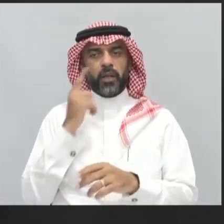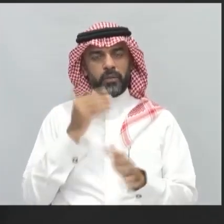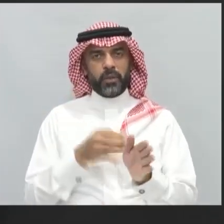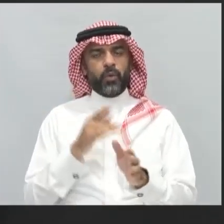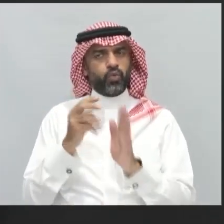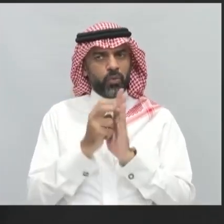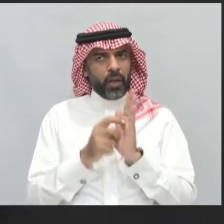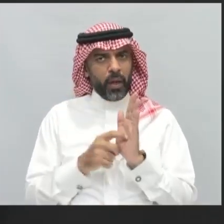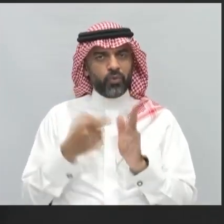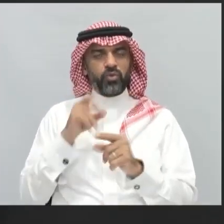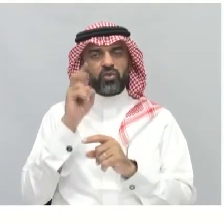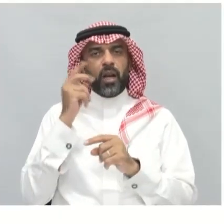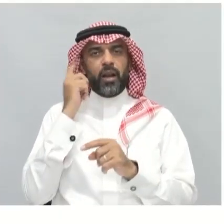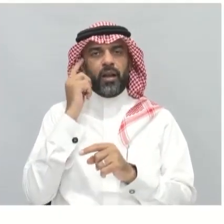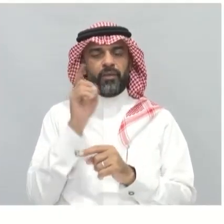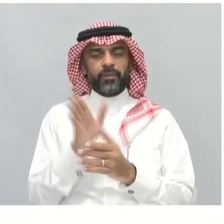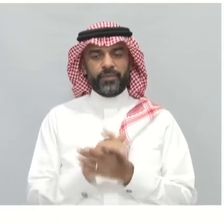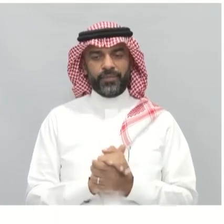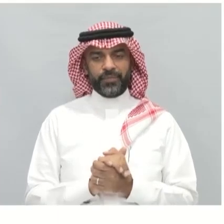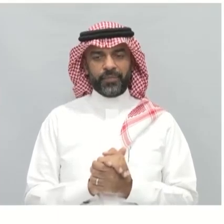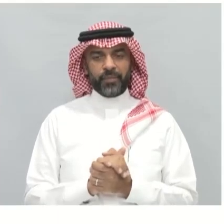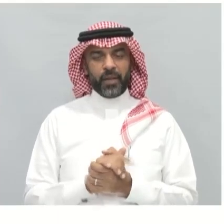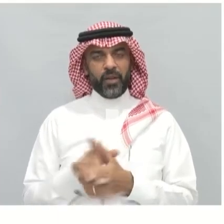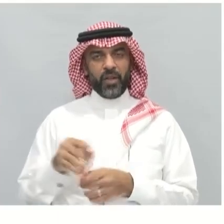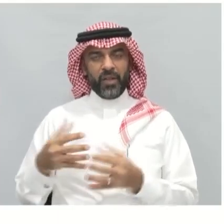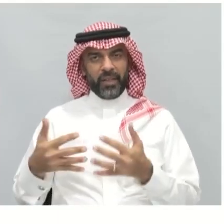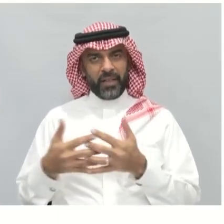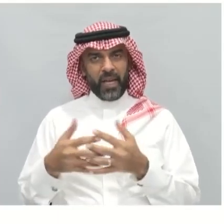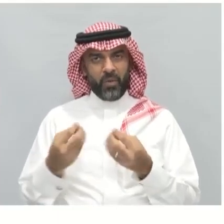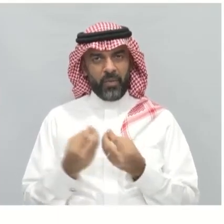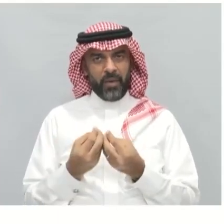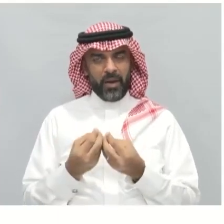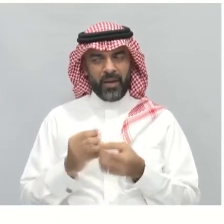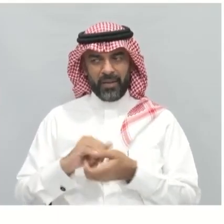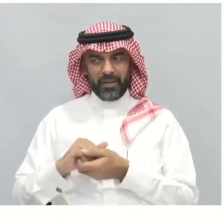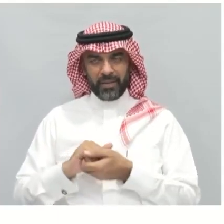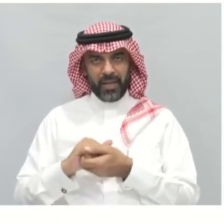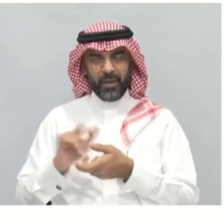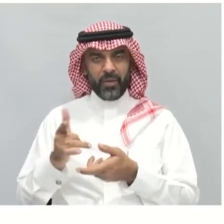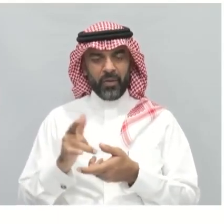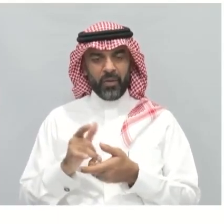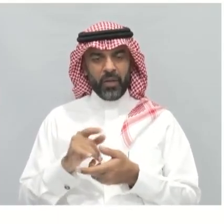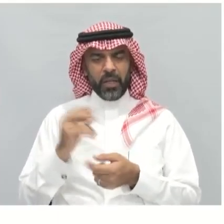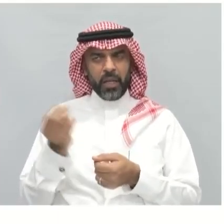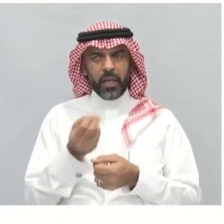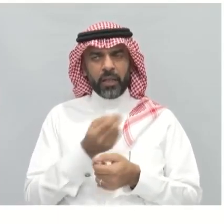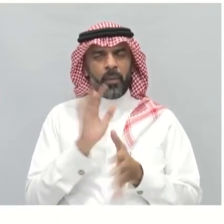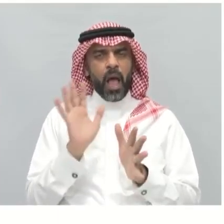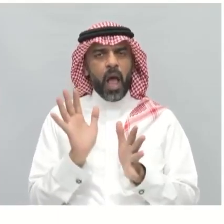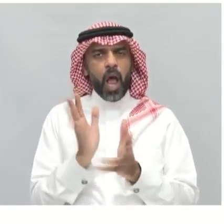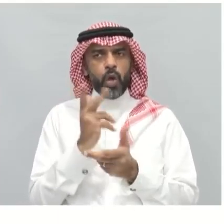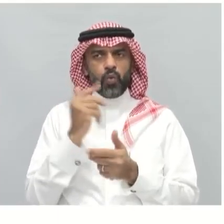خلال الدرس اتعاون مع من بجواري في كتابه كل شيء اعتقد انه من المهم معرفته عن الالف